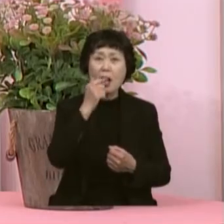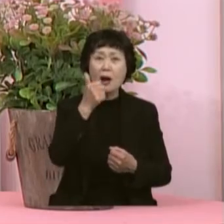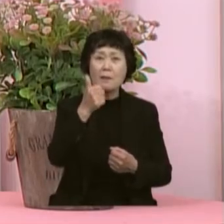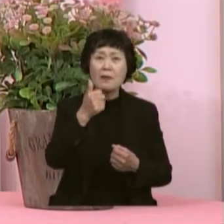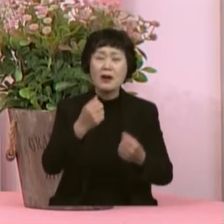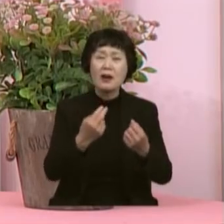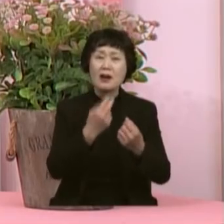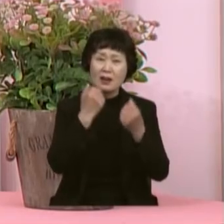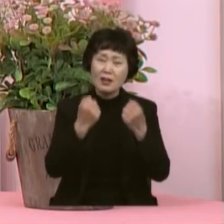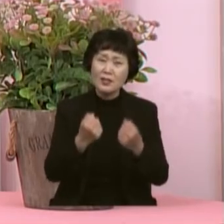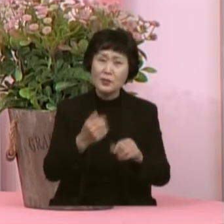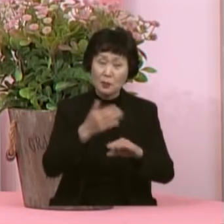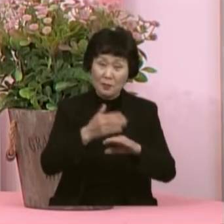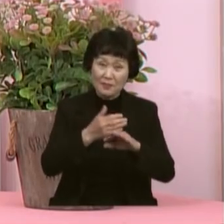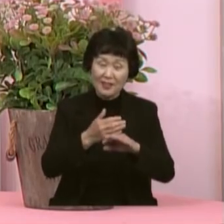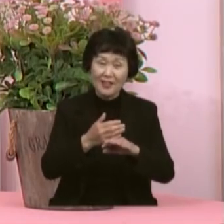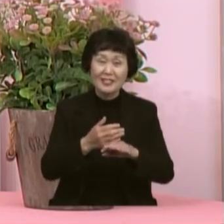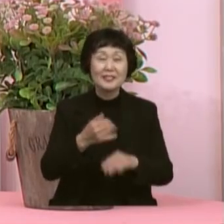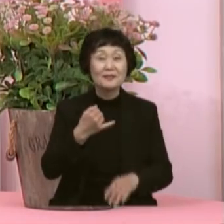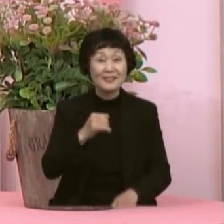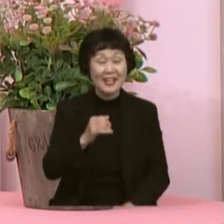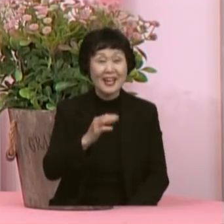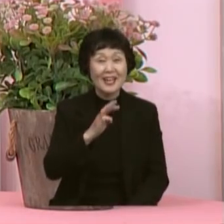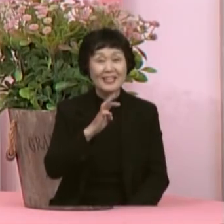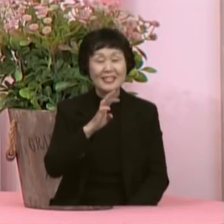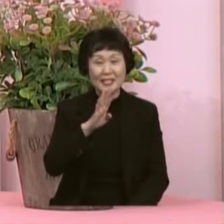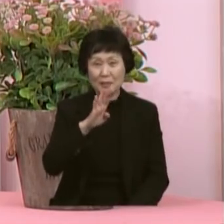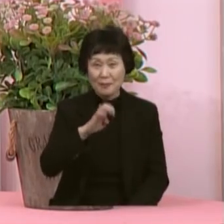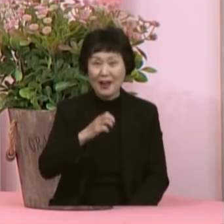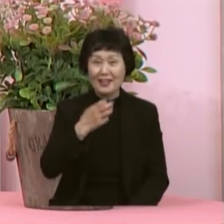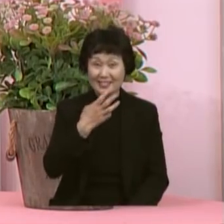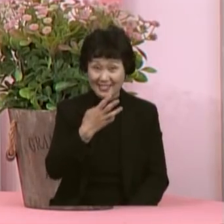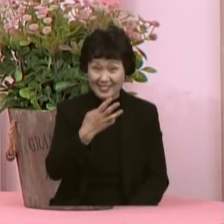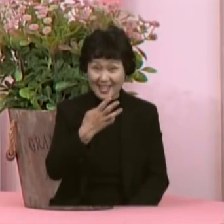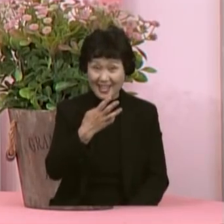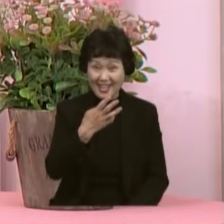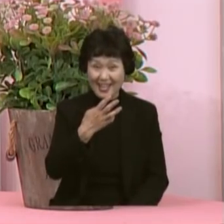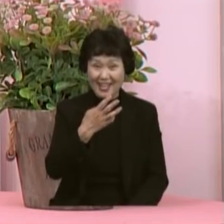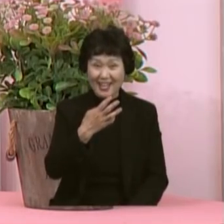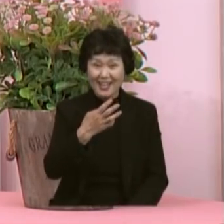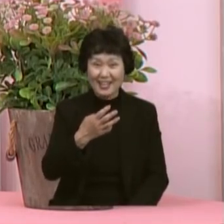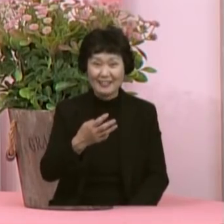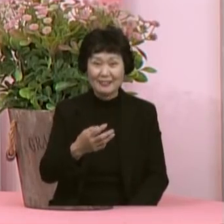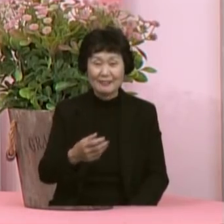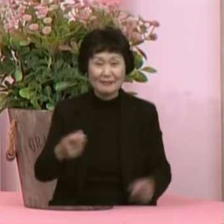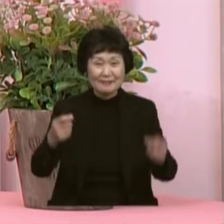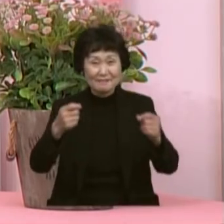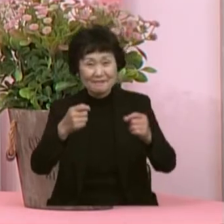걔가 지금 만 33살인데 어린 짓을 해요. 와가지고 이불에 가서 쩡멍이야 맨날 아유.